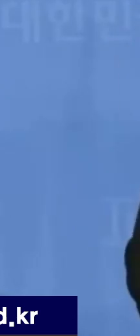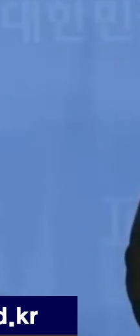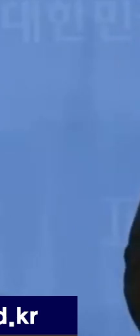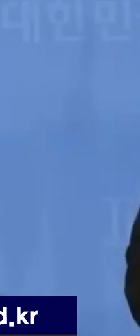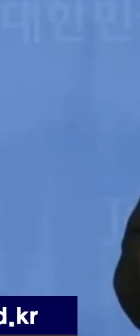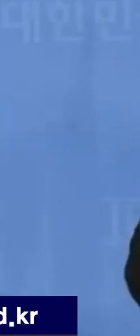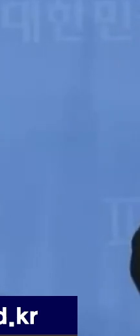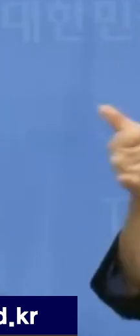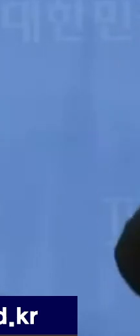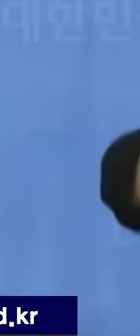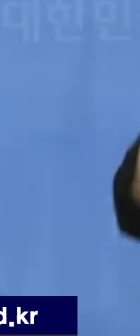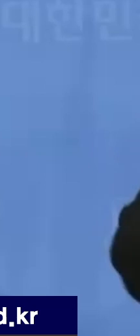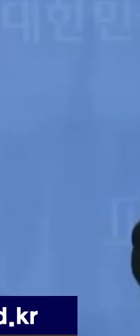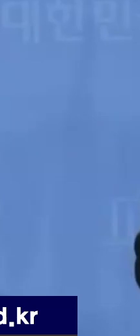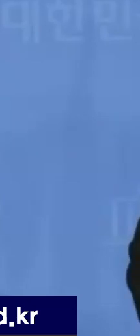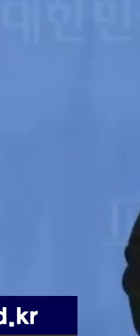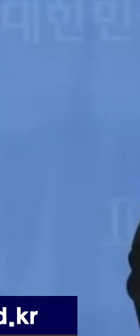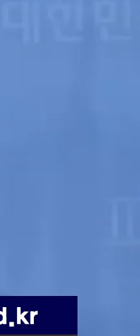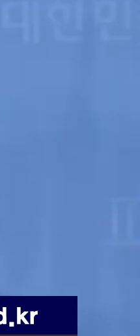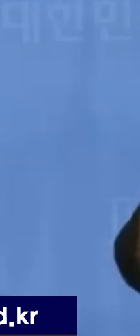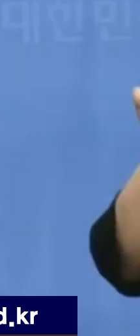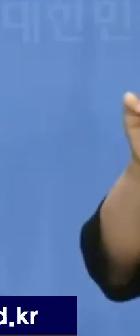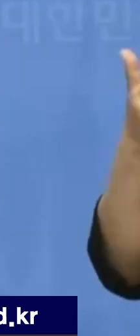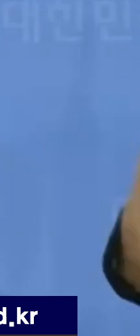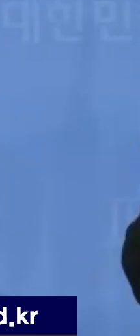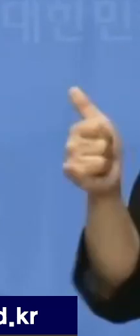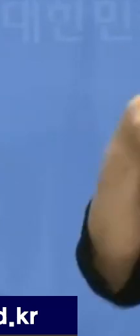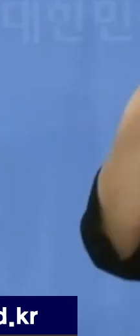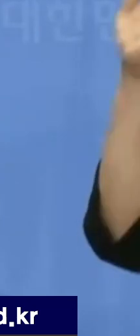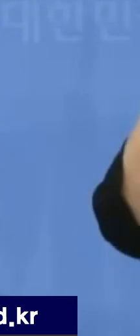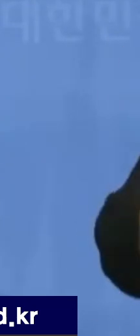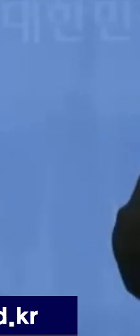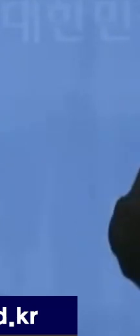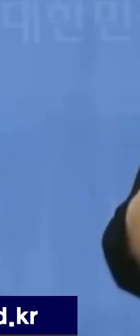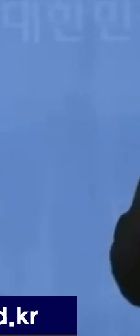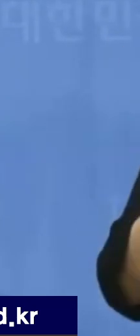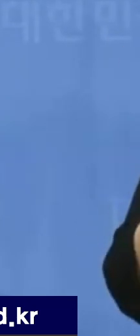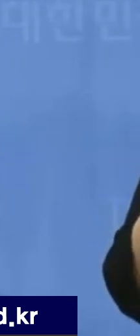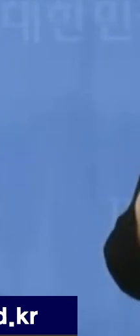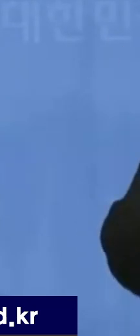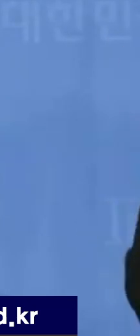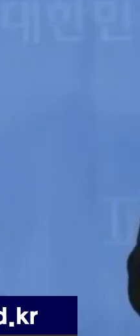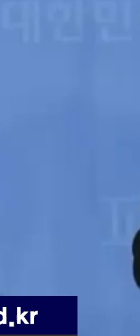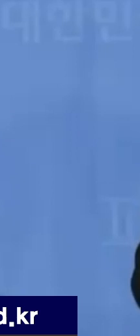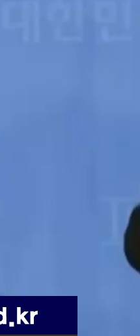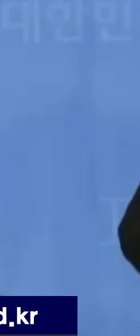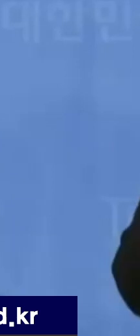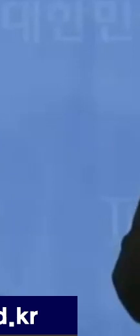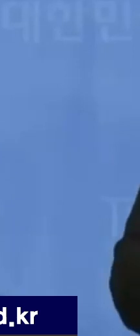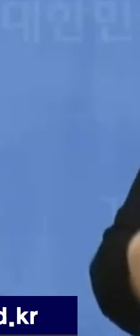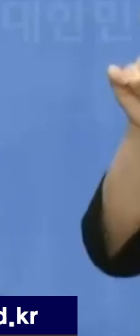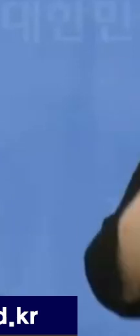인사 22명 중 총 16명이 5대 원칙 중 하나 이상에서 논란이 되었고